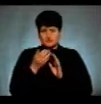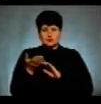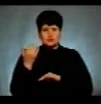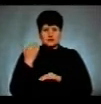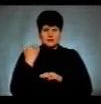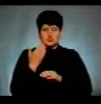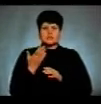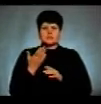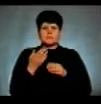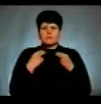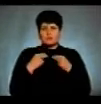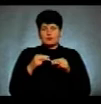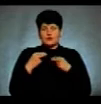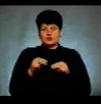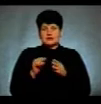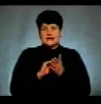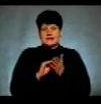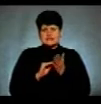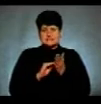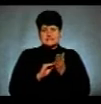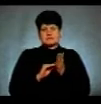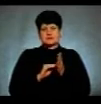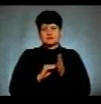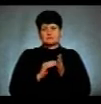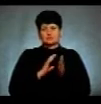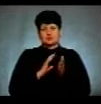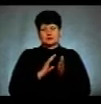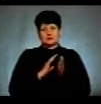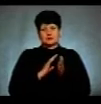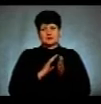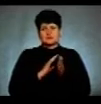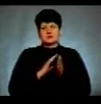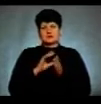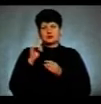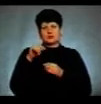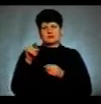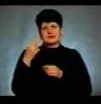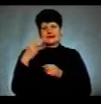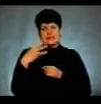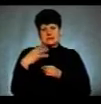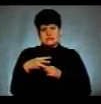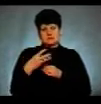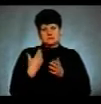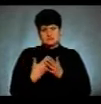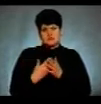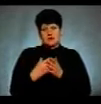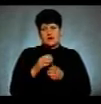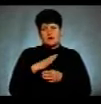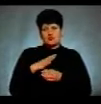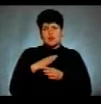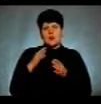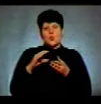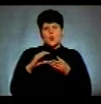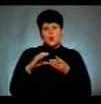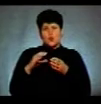при відпуску лікарських засобів на рецепті, наприклад, виписувалося там лікарський засіб номером 30, наприклад, так, а була